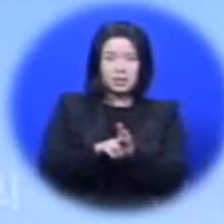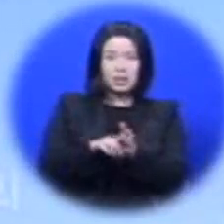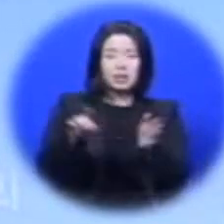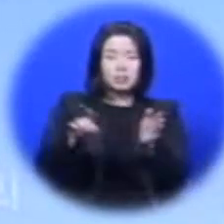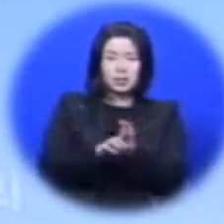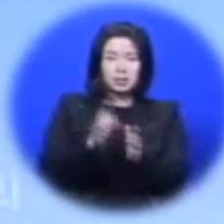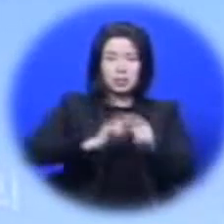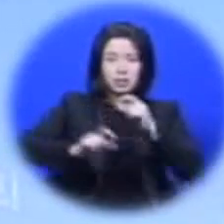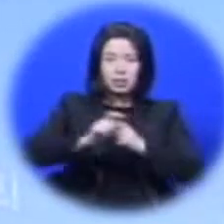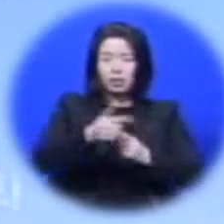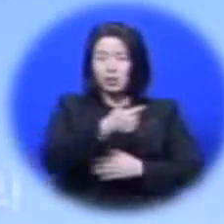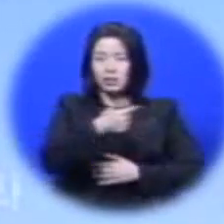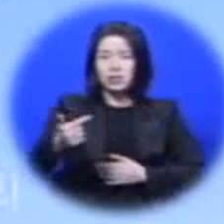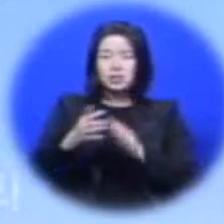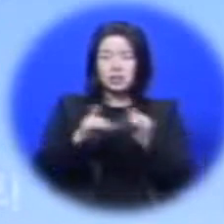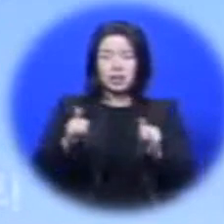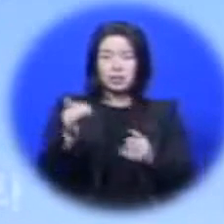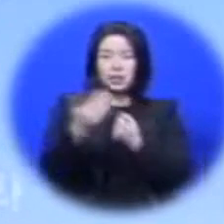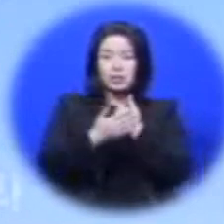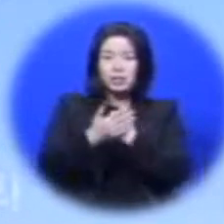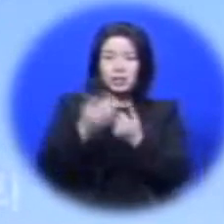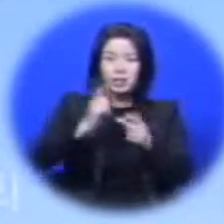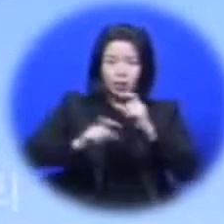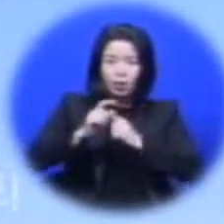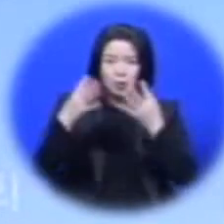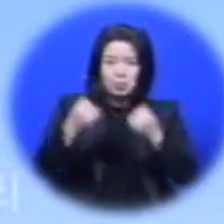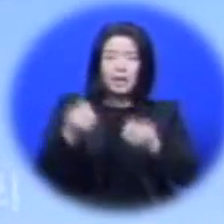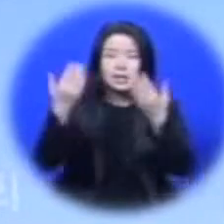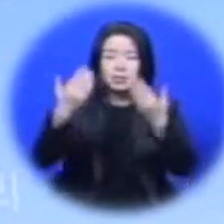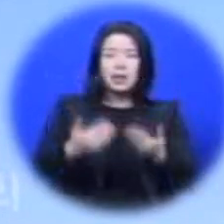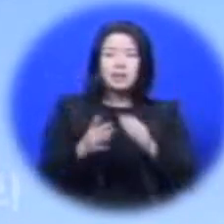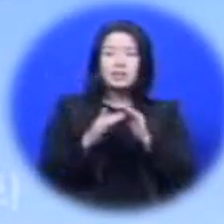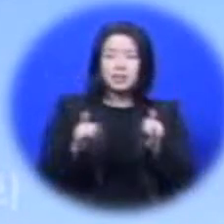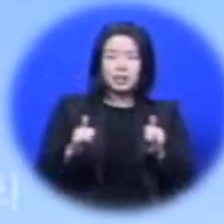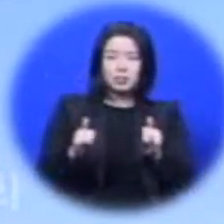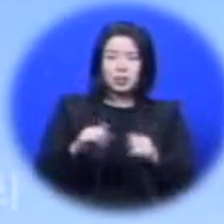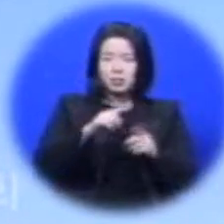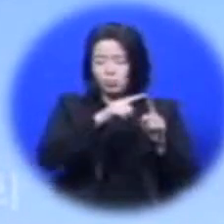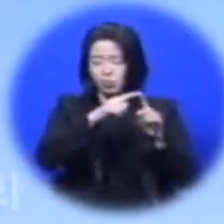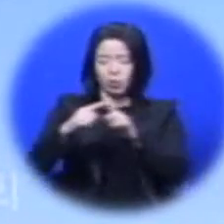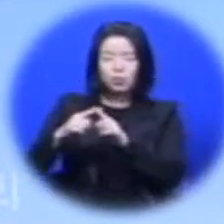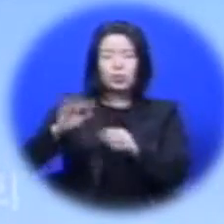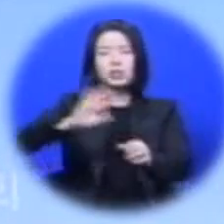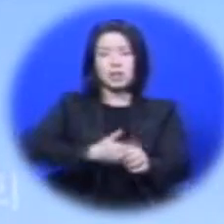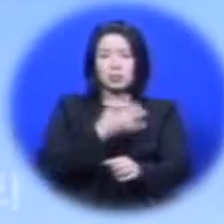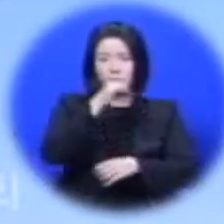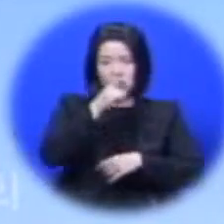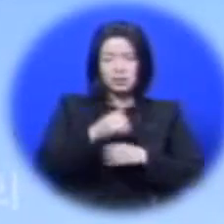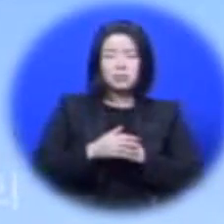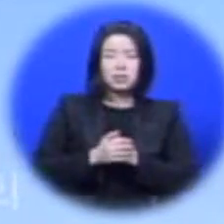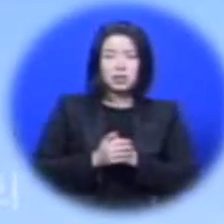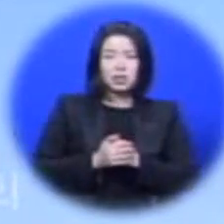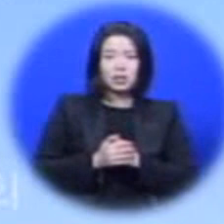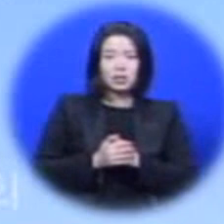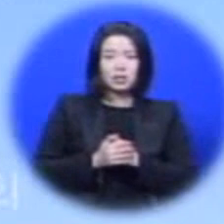믿음이 더 큰 사람이, 은혜를 더 많이 받은 사람이 무조건 잘못한 거죠.